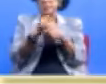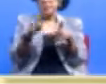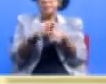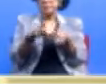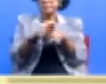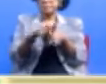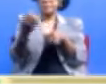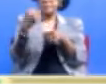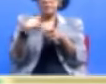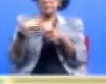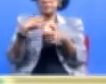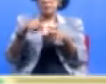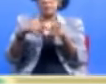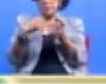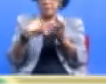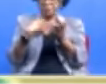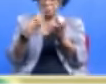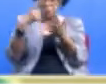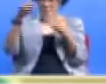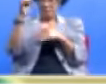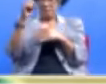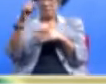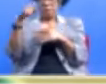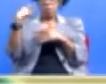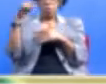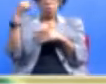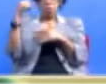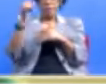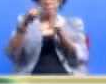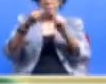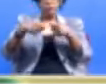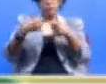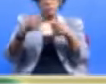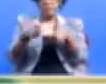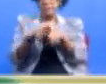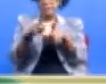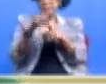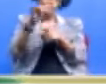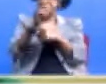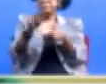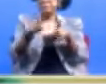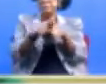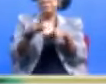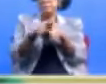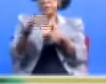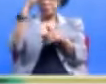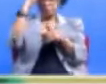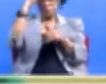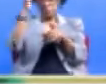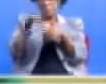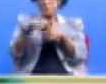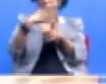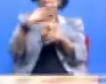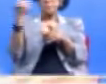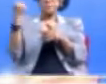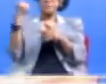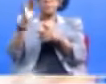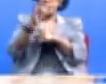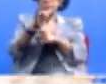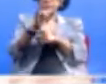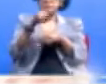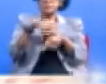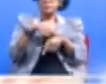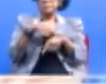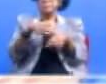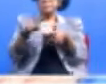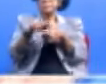dhahabu licha ya timu yake kumaliza nafasi ya Pili kwenye ligi Pia alitambuliwa Kama mchezaji Bora wa msimu huo akiwa uchina